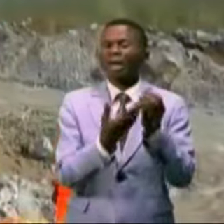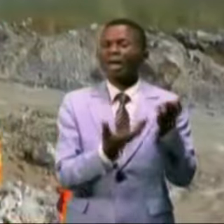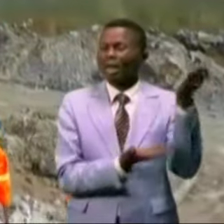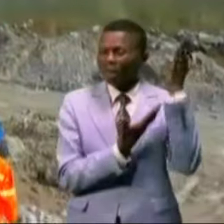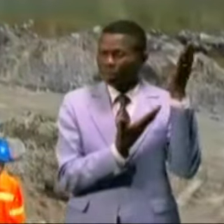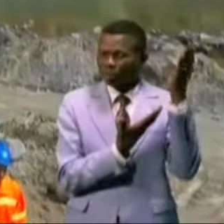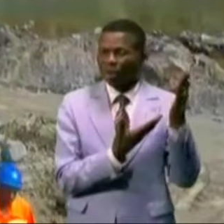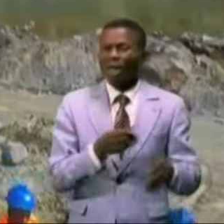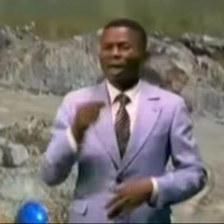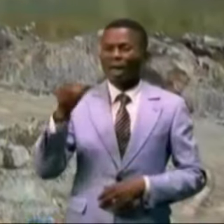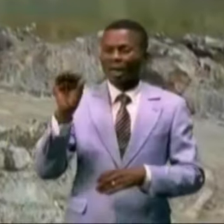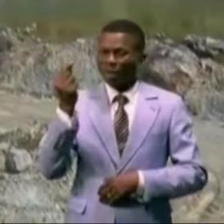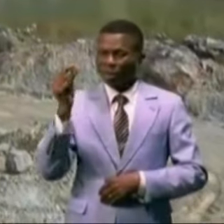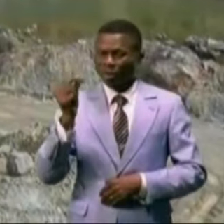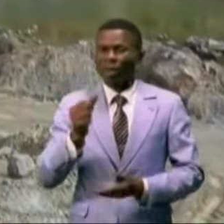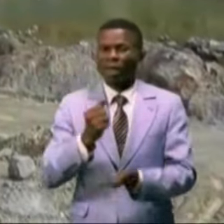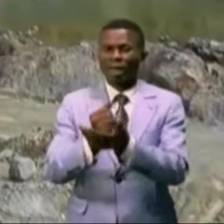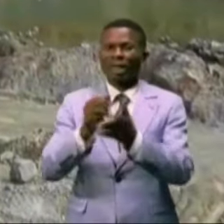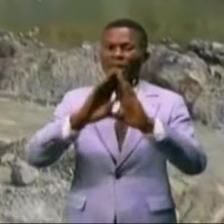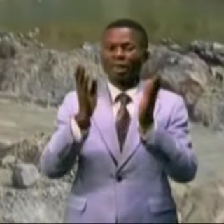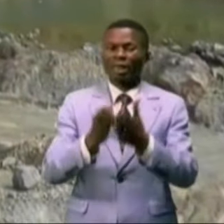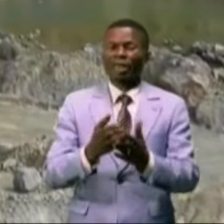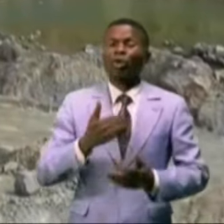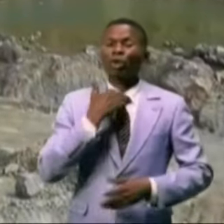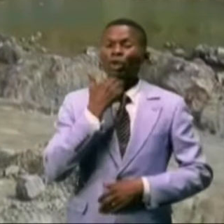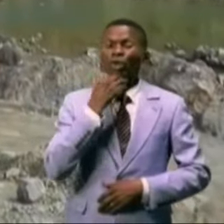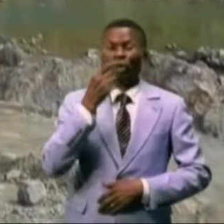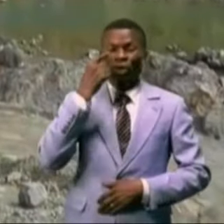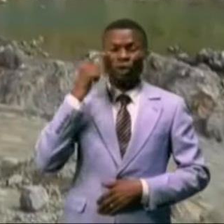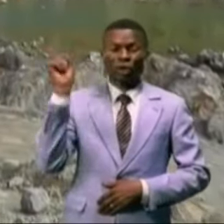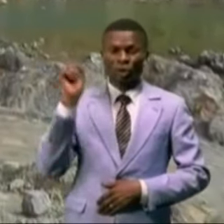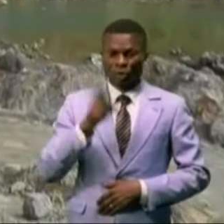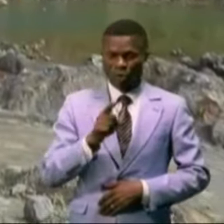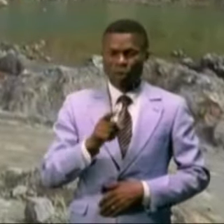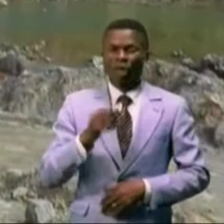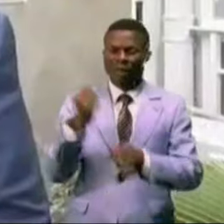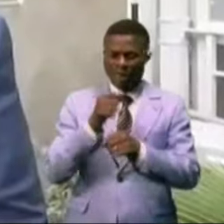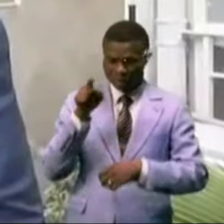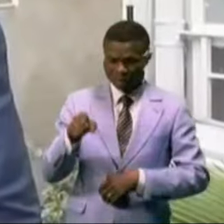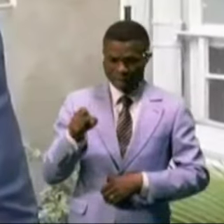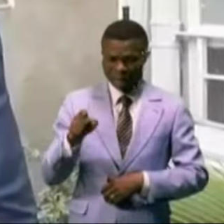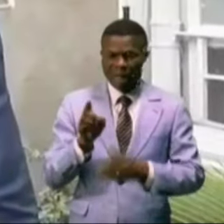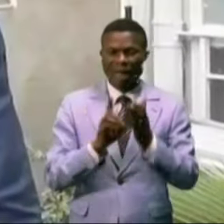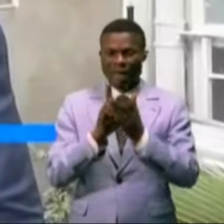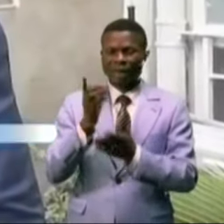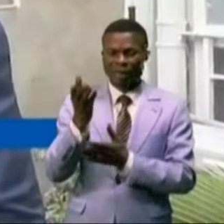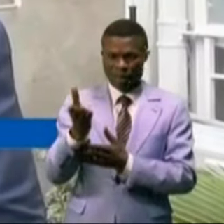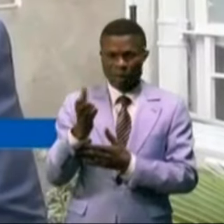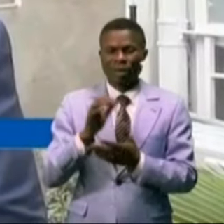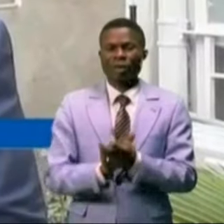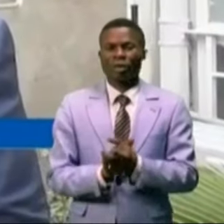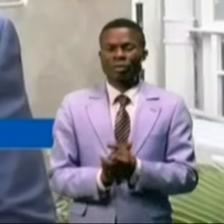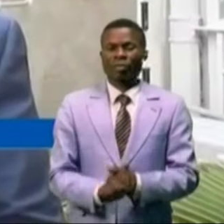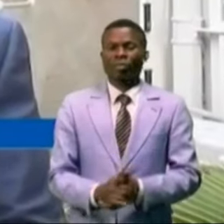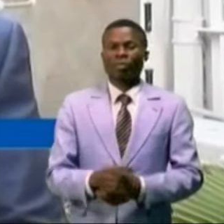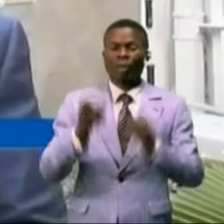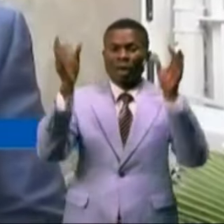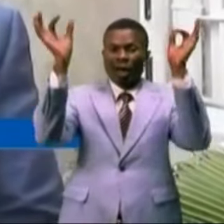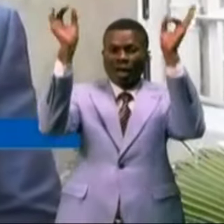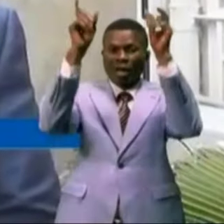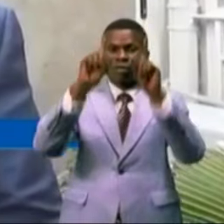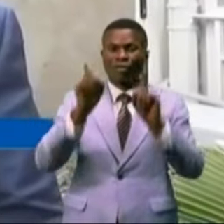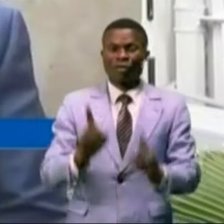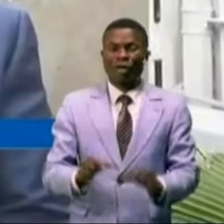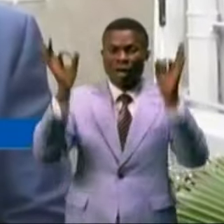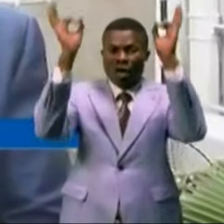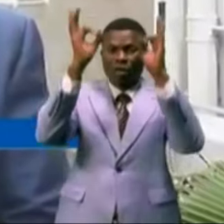province, une manière de permettre aux investisseurs chinois d'apporter leur expertise. Au sujet des grands forums qui va se tenir à Mbujimayi, la